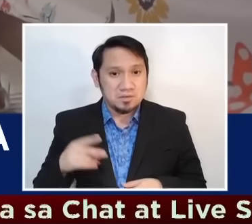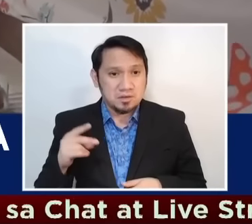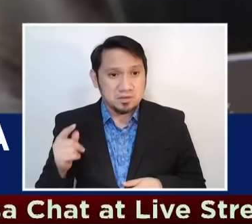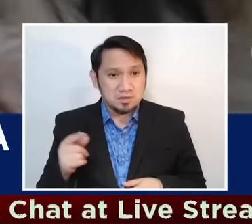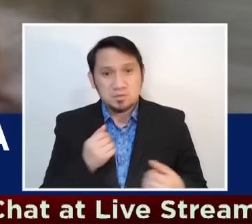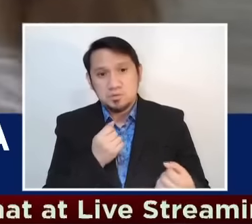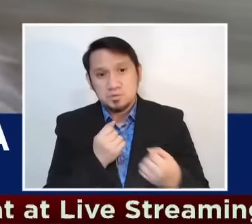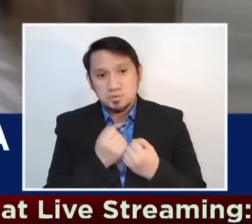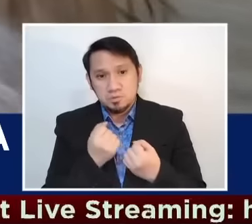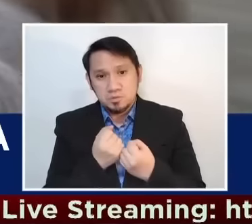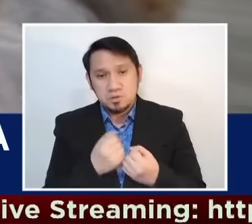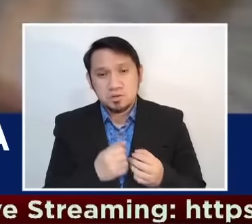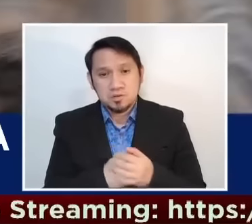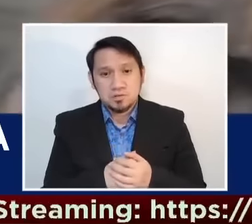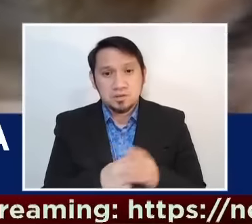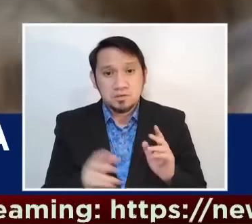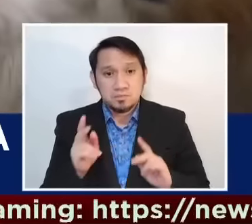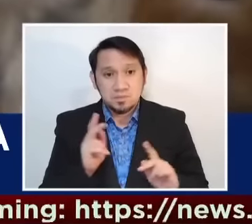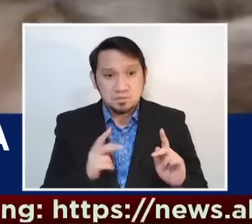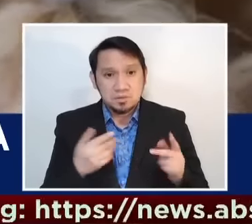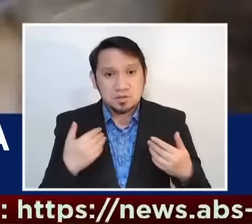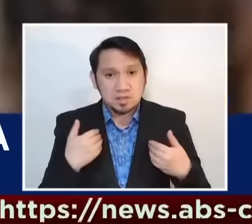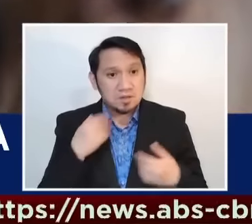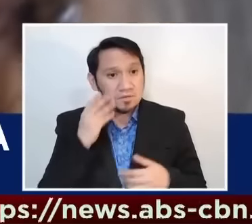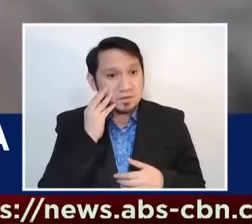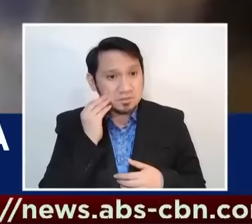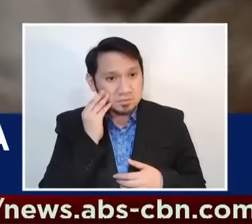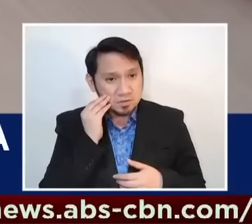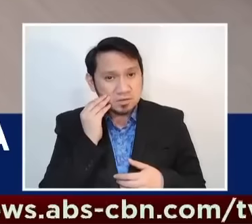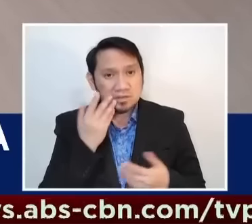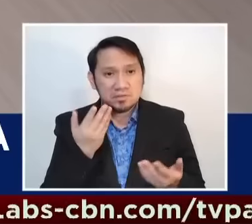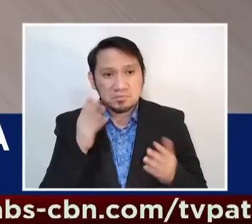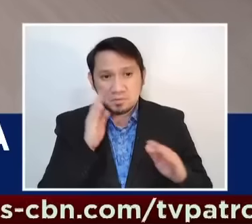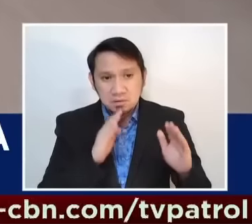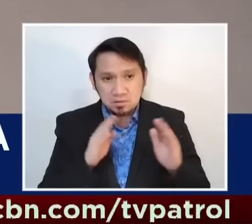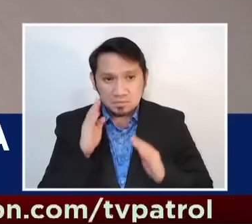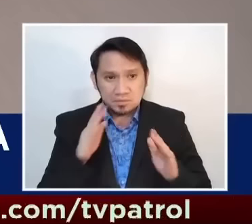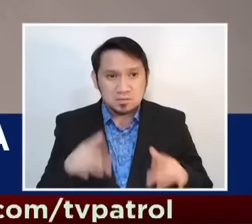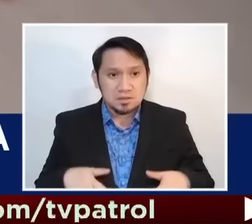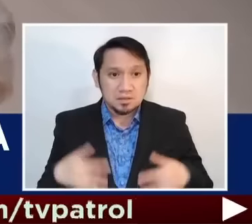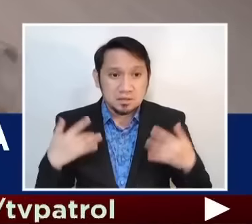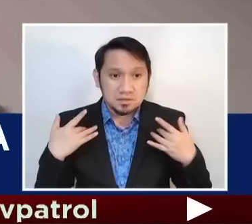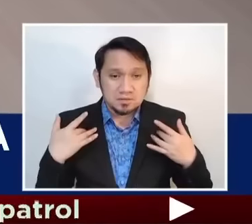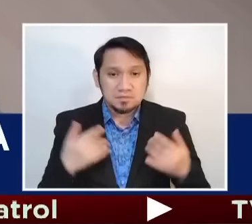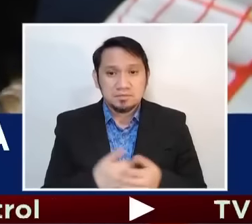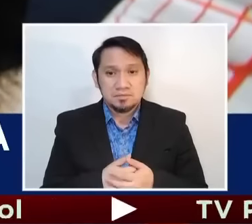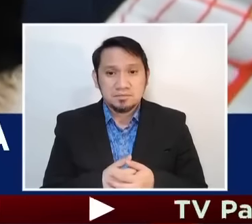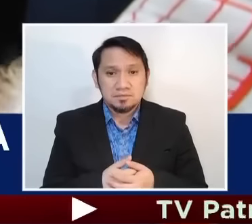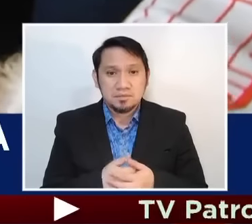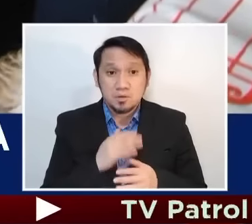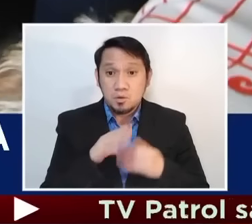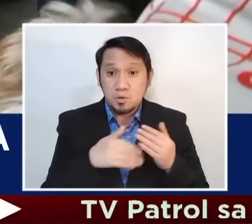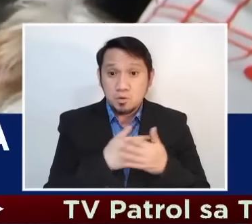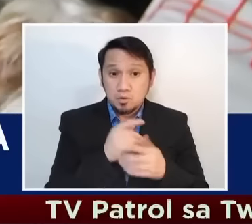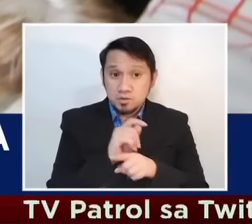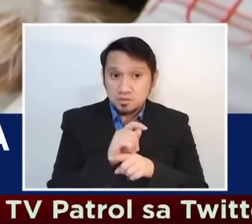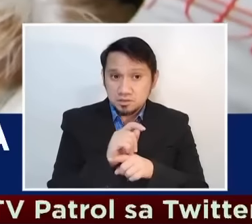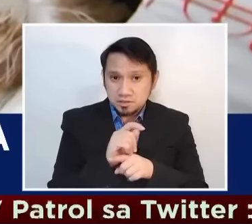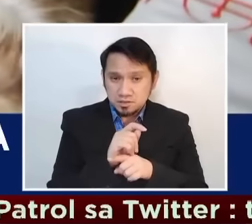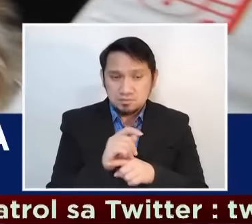susuporta sa mga taong may pinagdadaanan sa buhay. Lahat sila, they are all trained to be with a sick